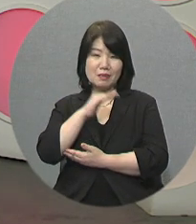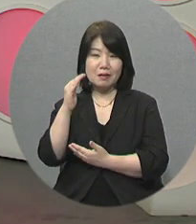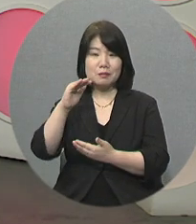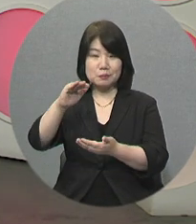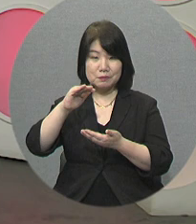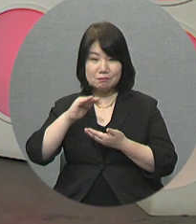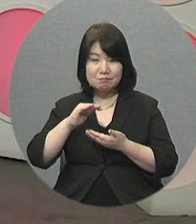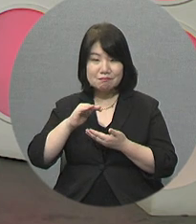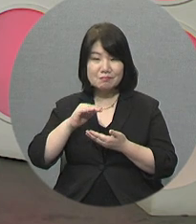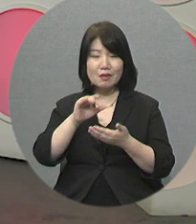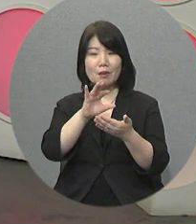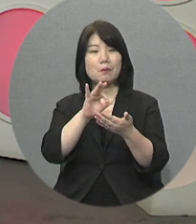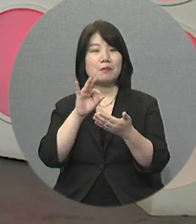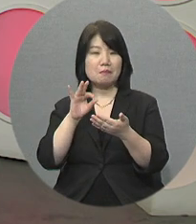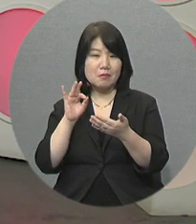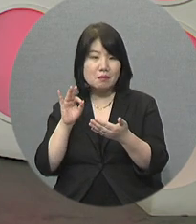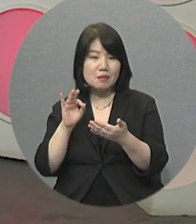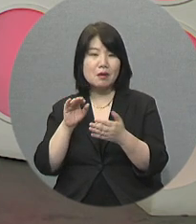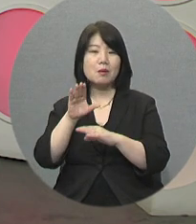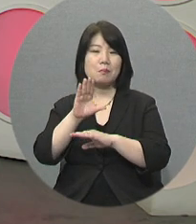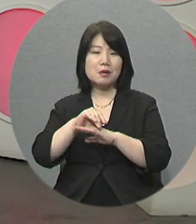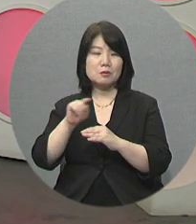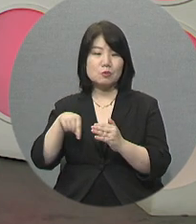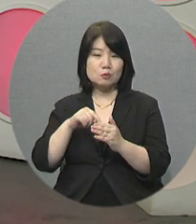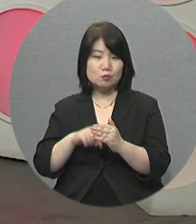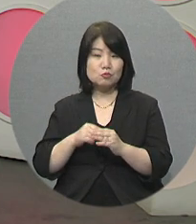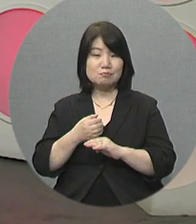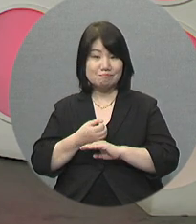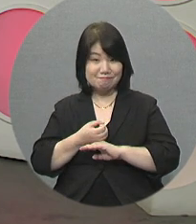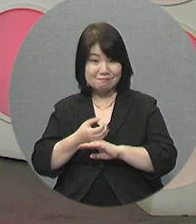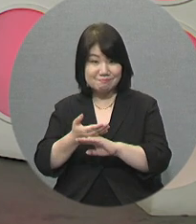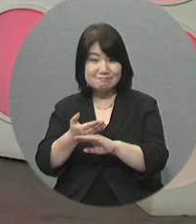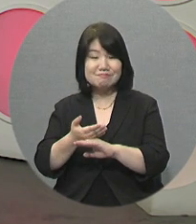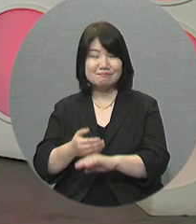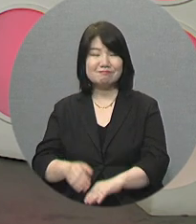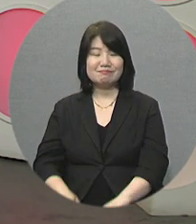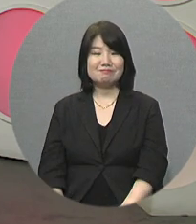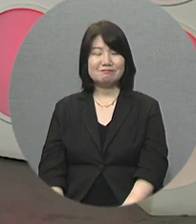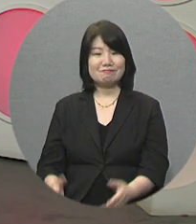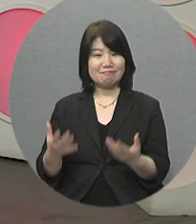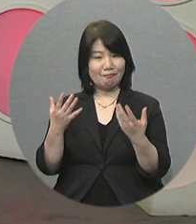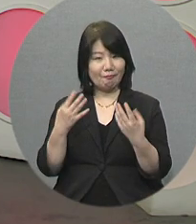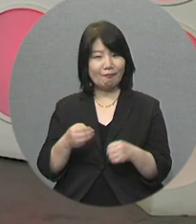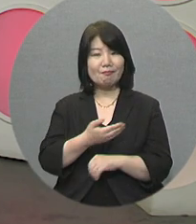TV로 보내주시면 저희가 선별을 해서 이렇게 또 우리가 사연 감동 사연으로 내보내 드리니까요.